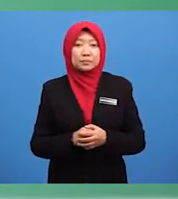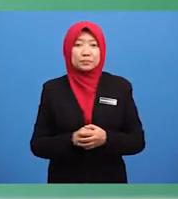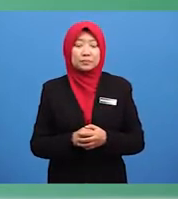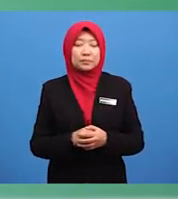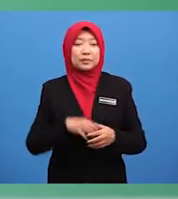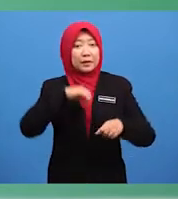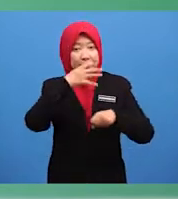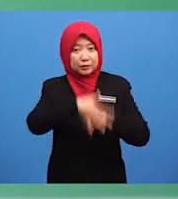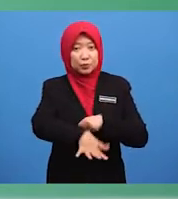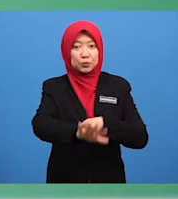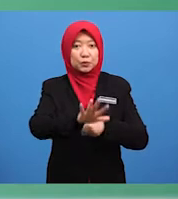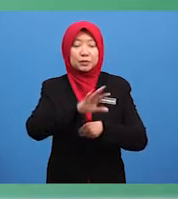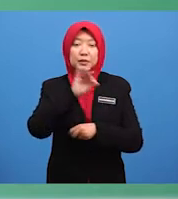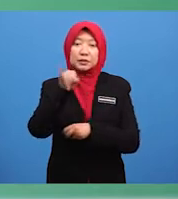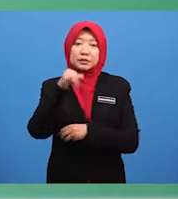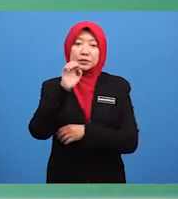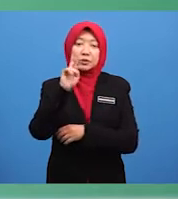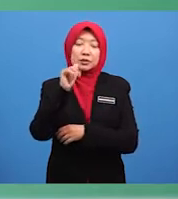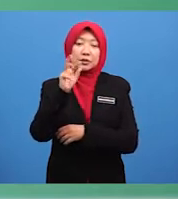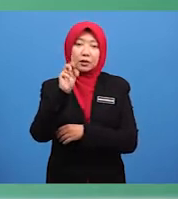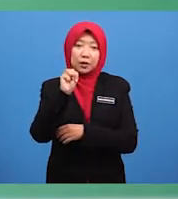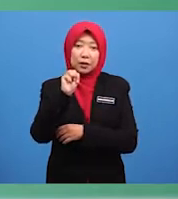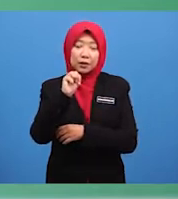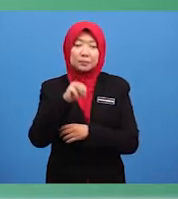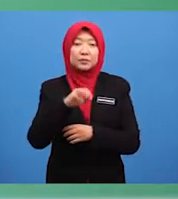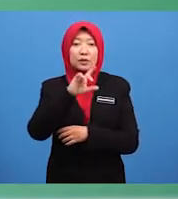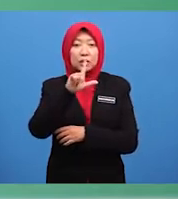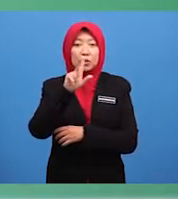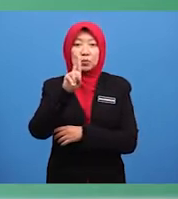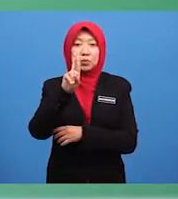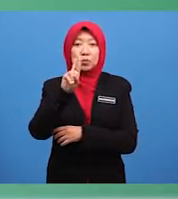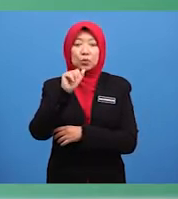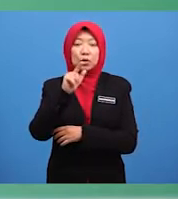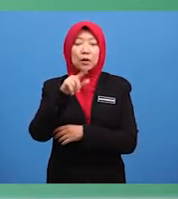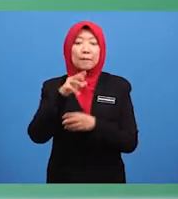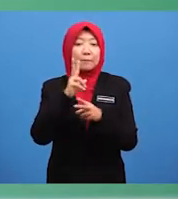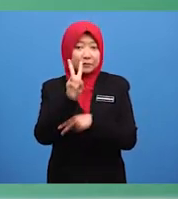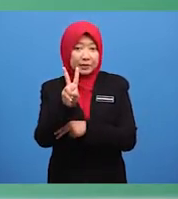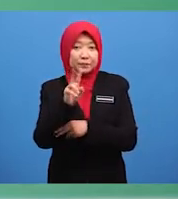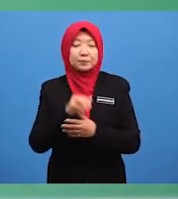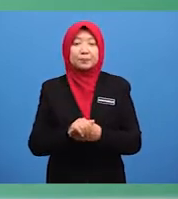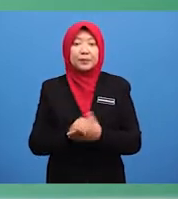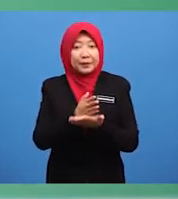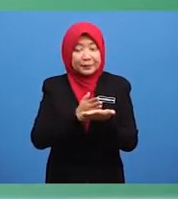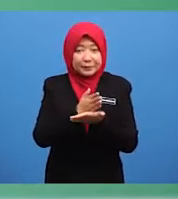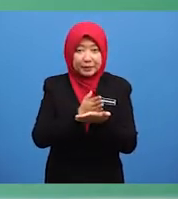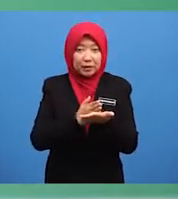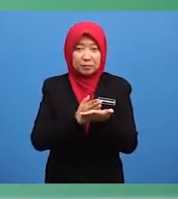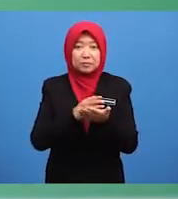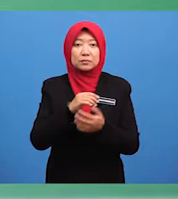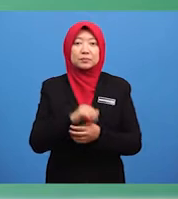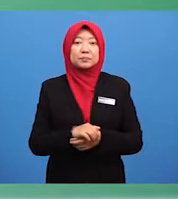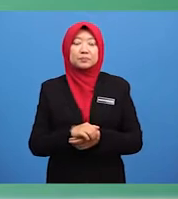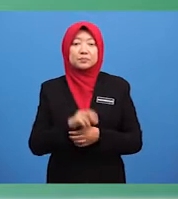terjun, jeram, lurah bentuk V. Peringkat tengah, susuh